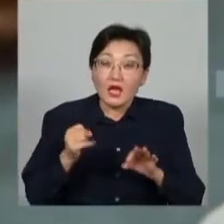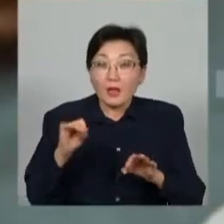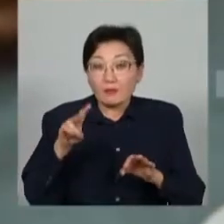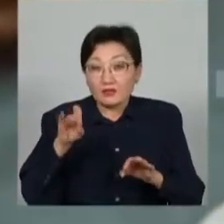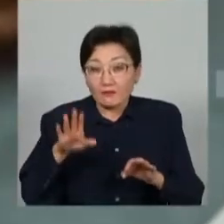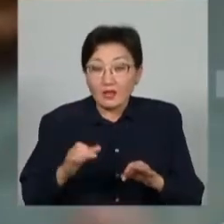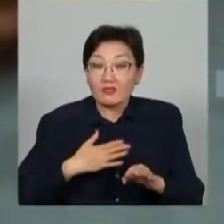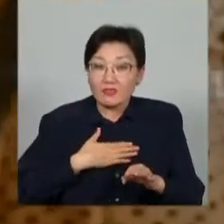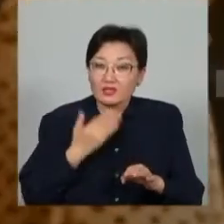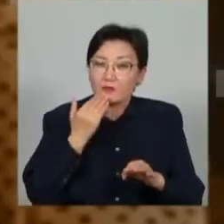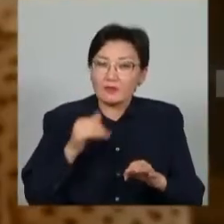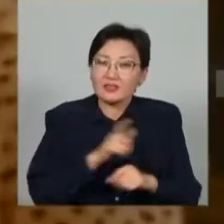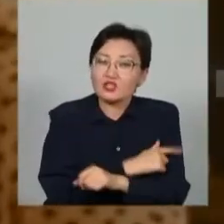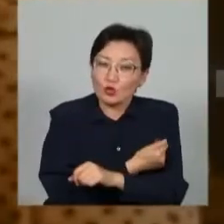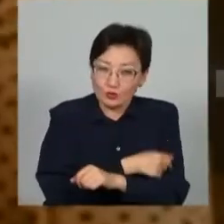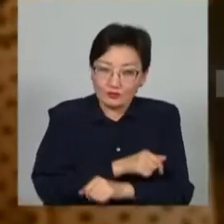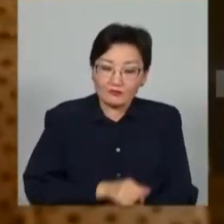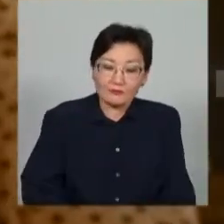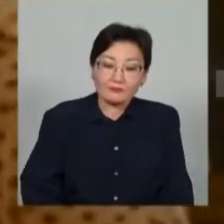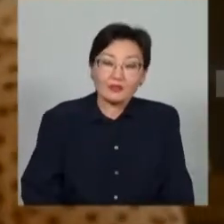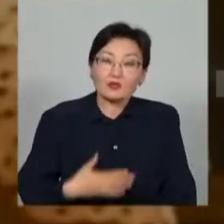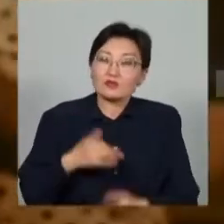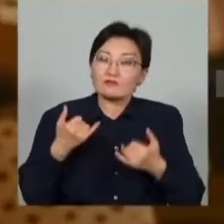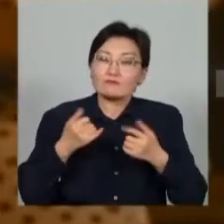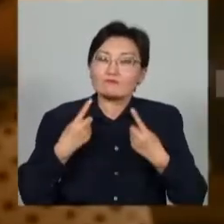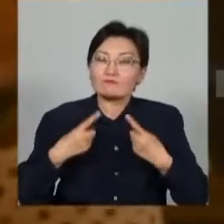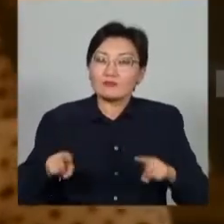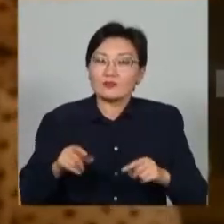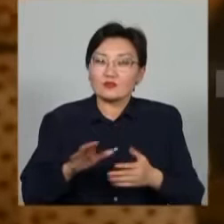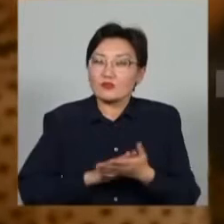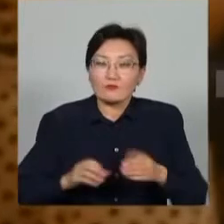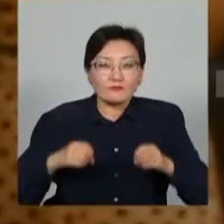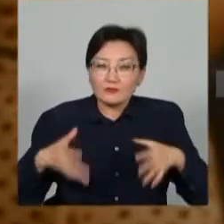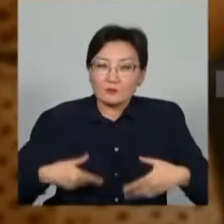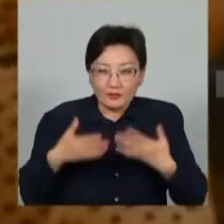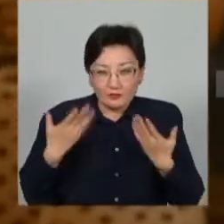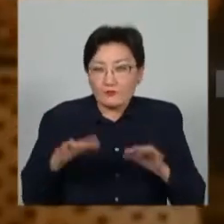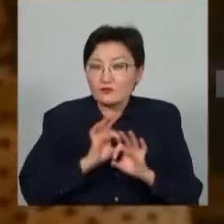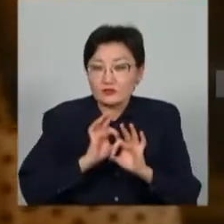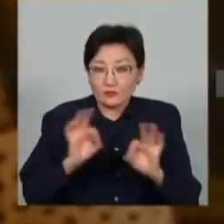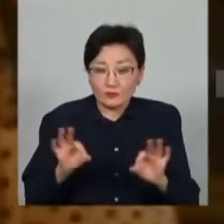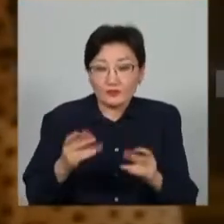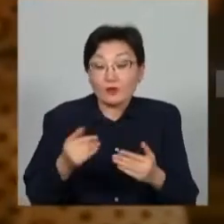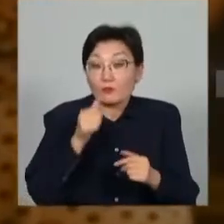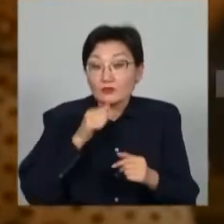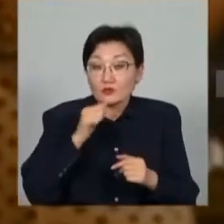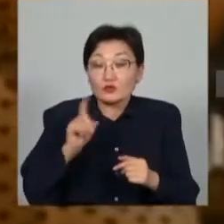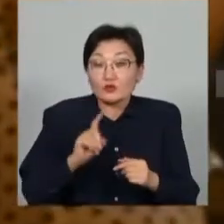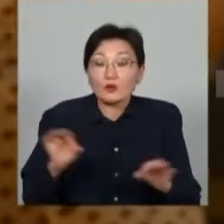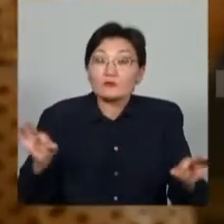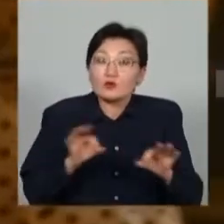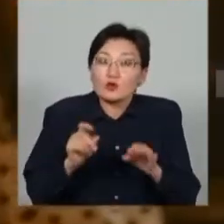Айманова «Наш милый доктор». Ну что ж, чудесно. Никакого воспаления. Замечательно. Ну-ка, попробуйте что-нибудь